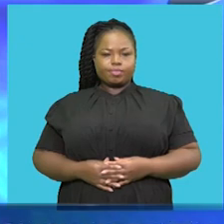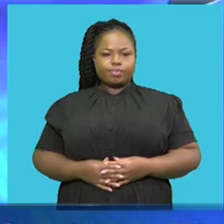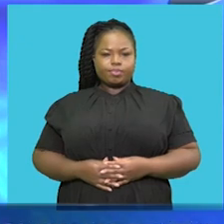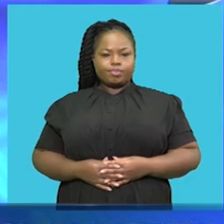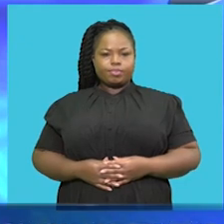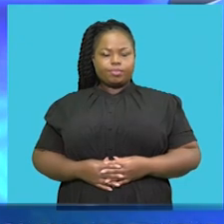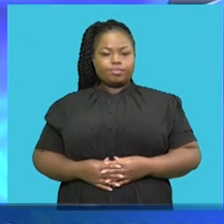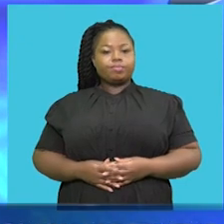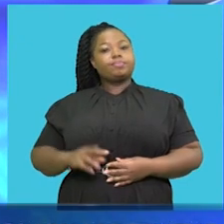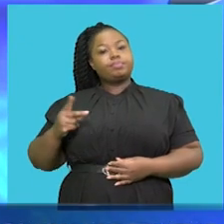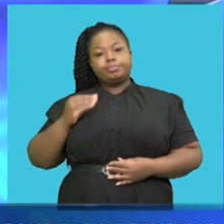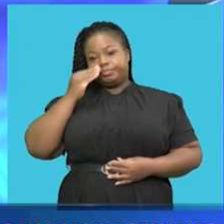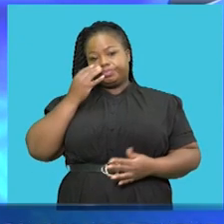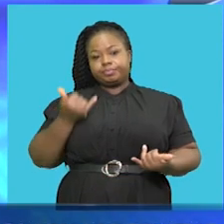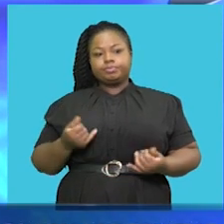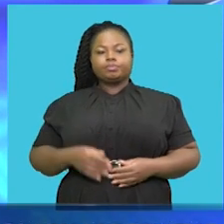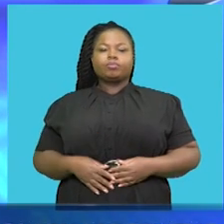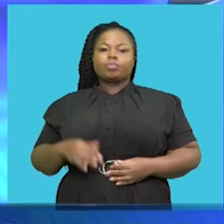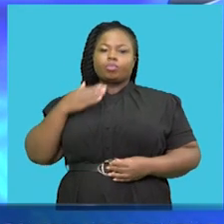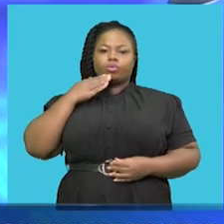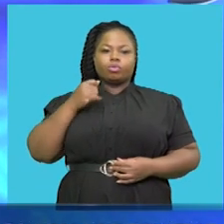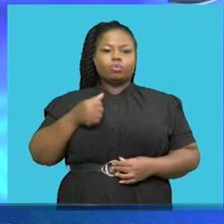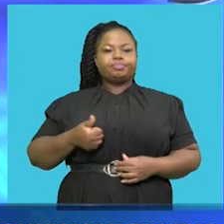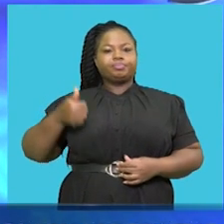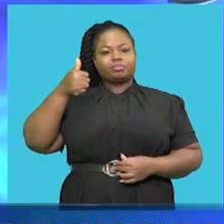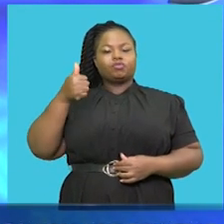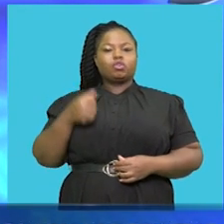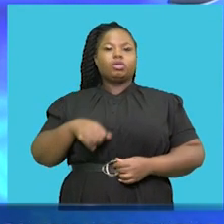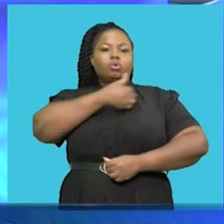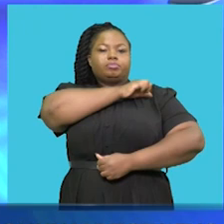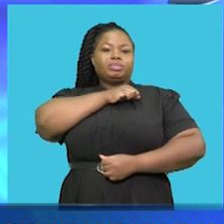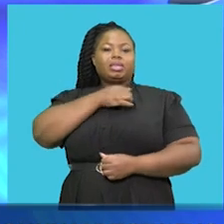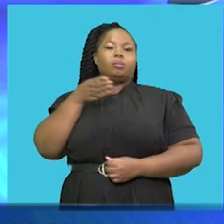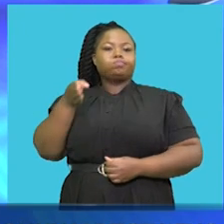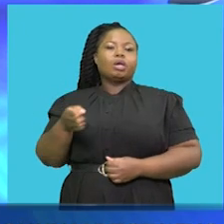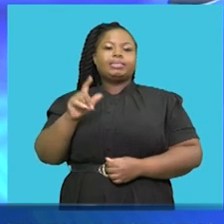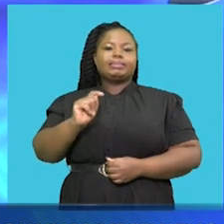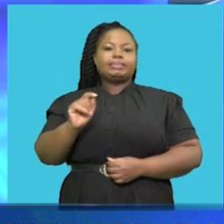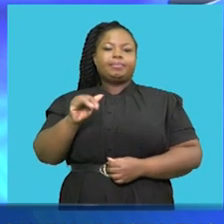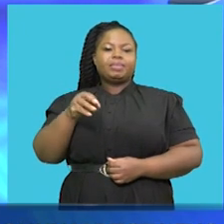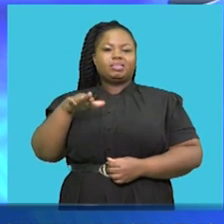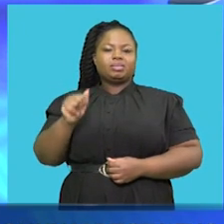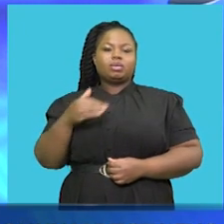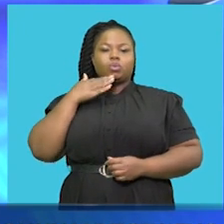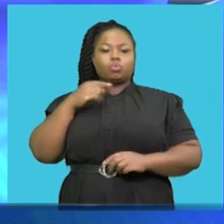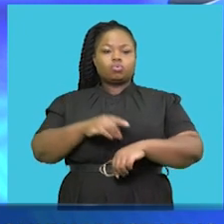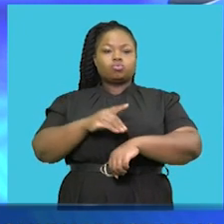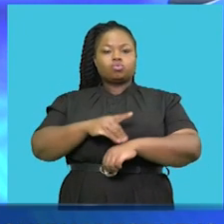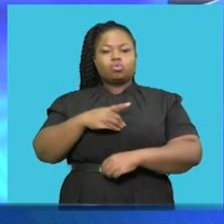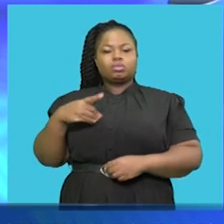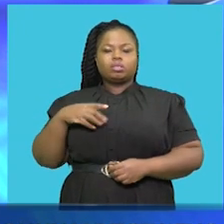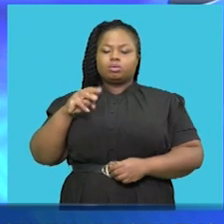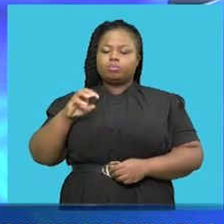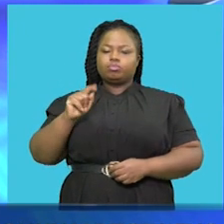Kwele nyei kala li suwele gile ikosa ili intu lako ya striba ili ngunyanyi suwe yoko spelele sase tembisa utwecha ashli